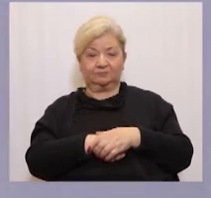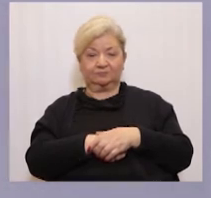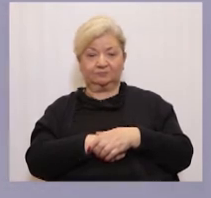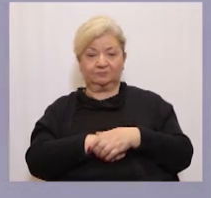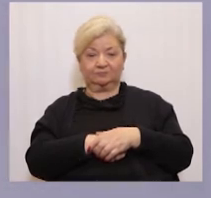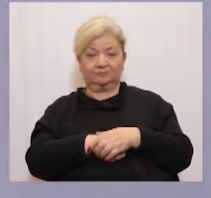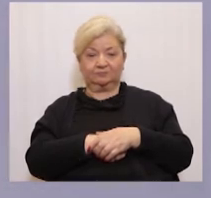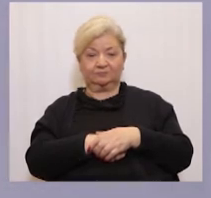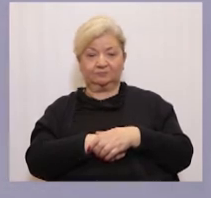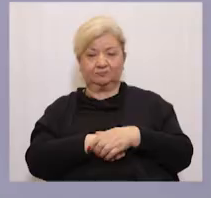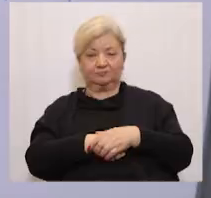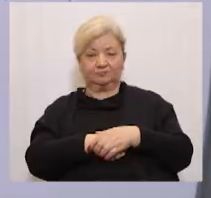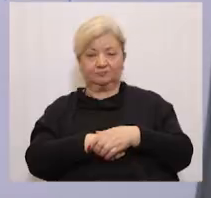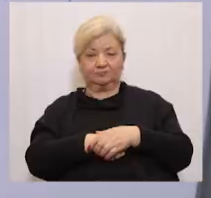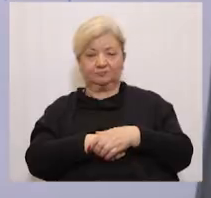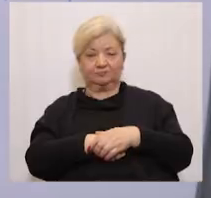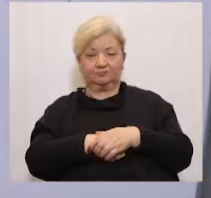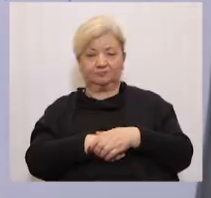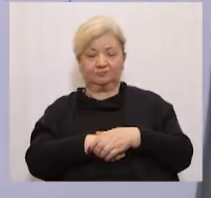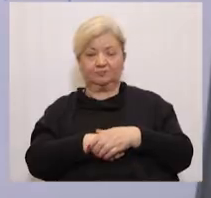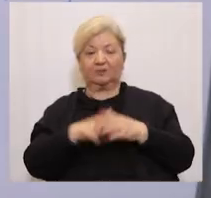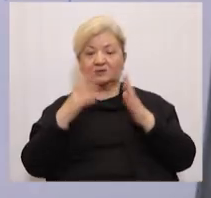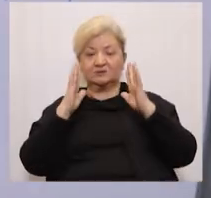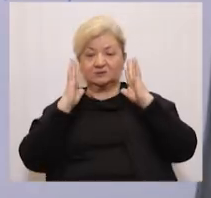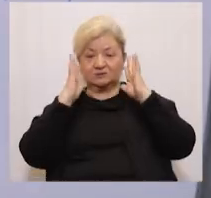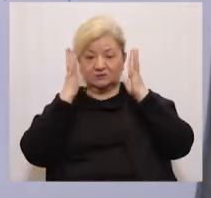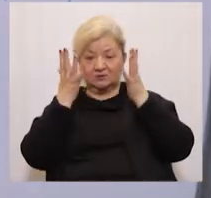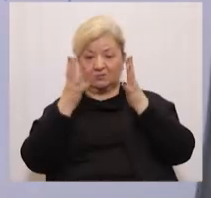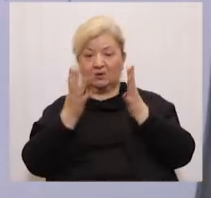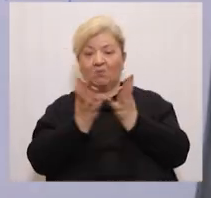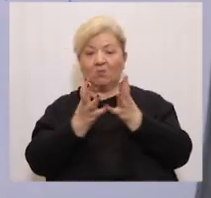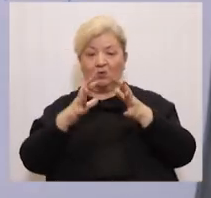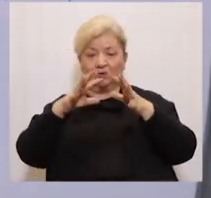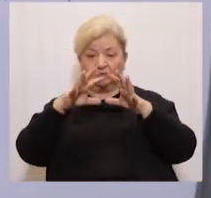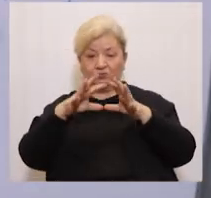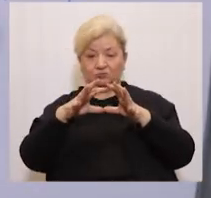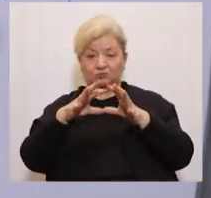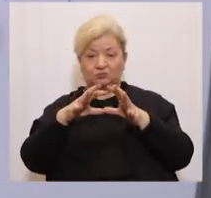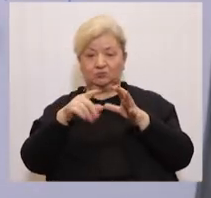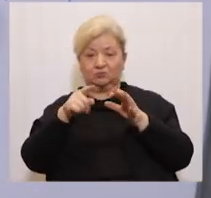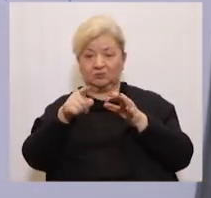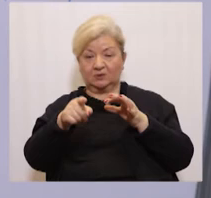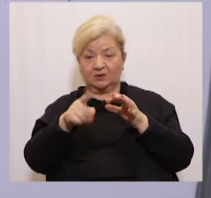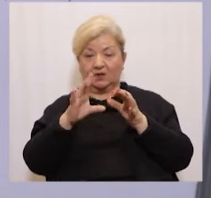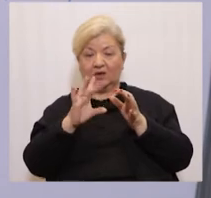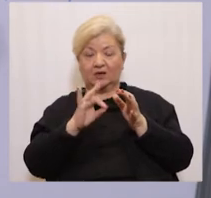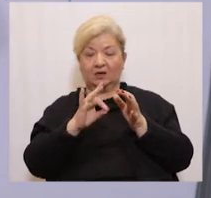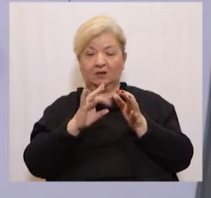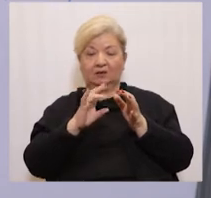ამის განზომილებაზე ვიმსჯელოთ. ესე იგი, წნევა, მოცულობა, აი ეს